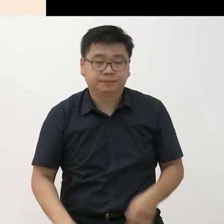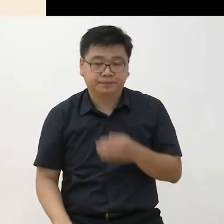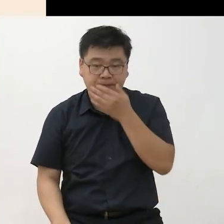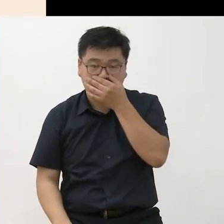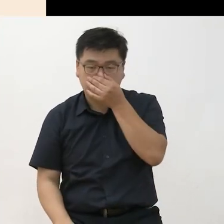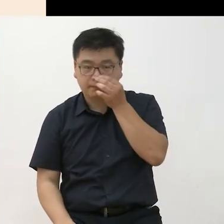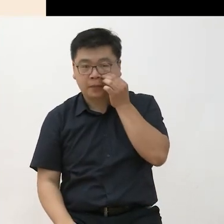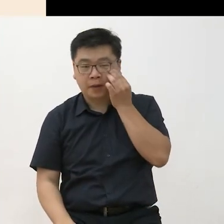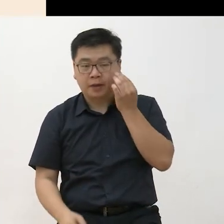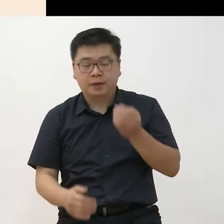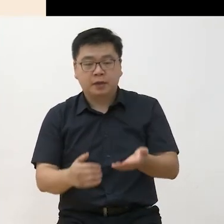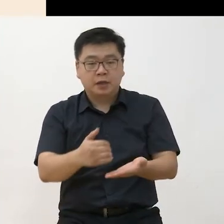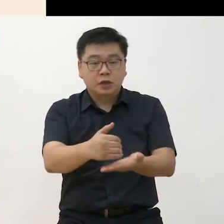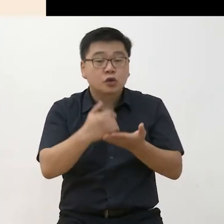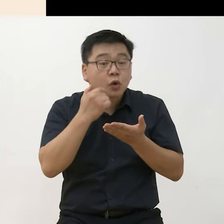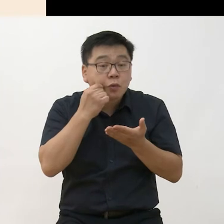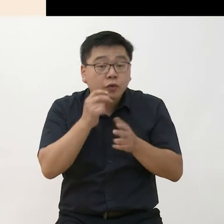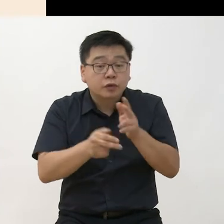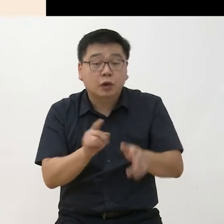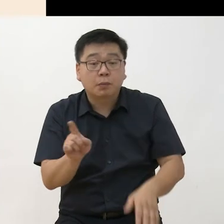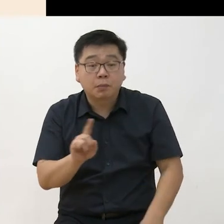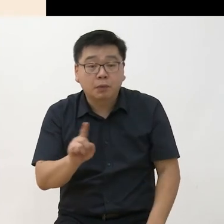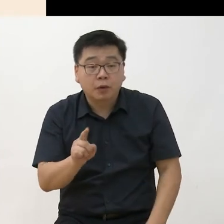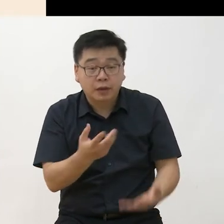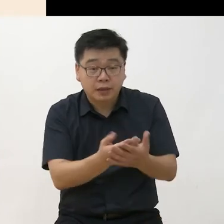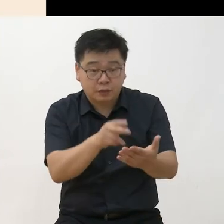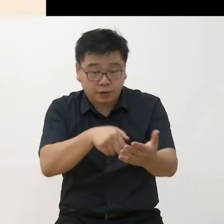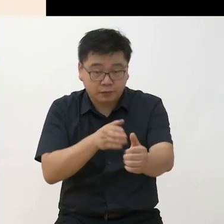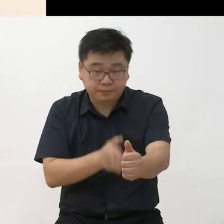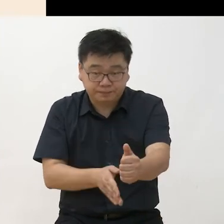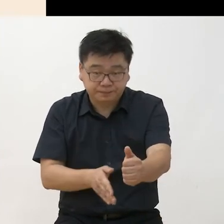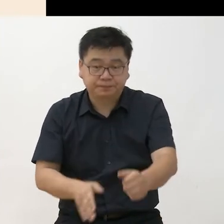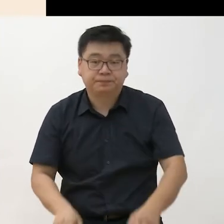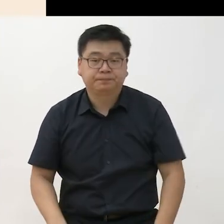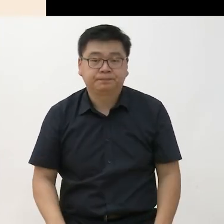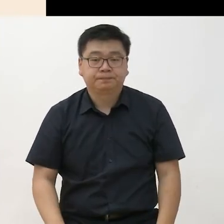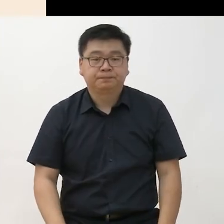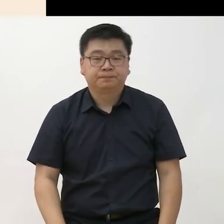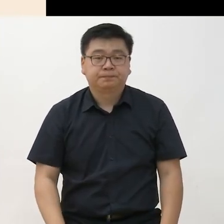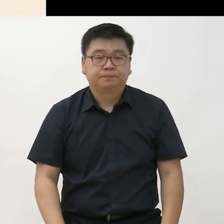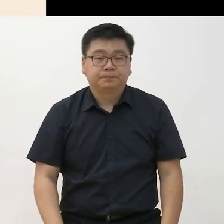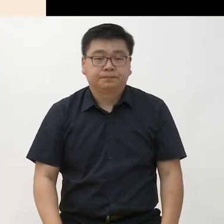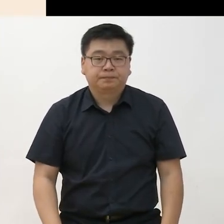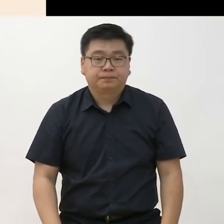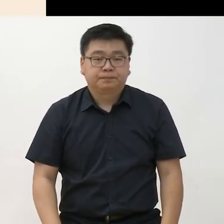되겠습니다. 지원 신청할 수 없는 사업은 네, 자료를 참고를 하시면 되겠습니다.